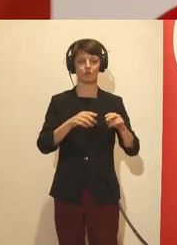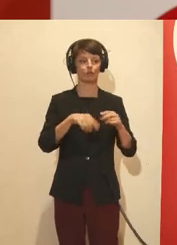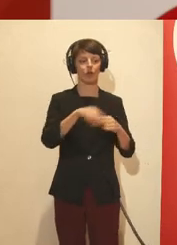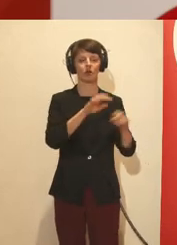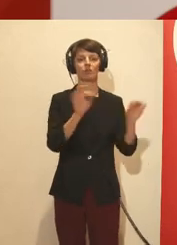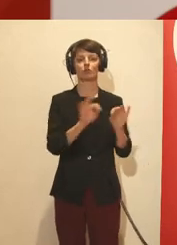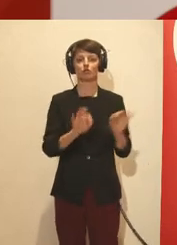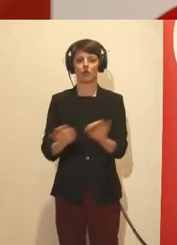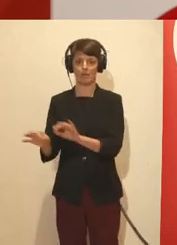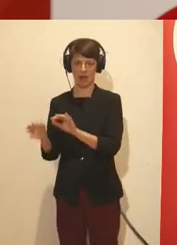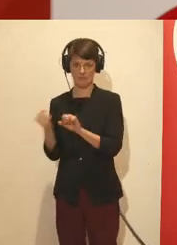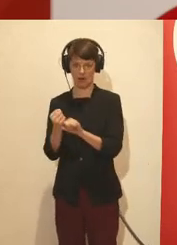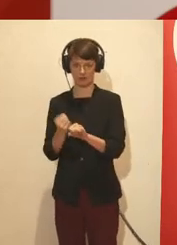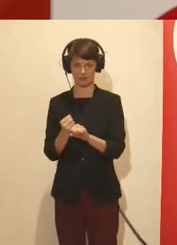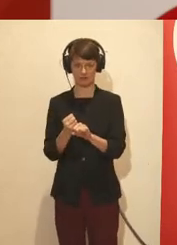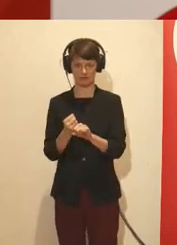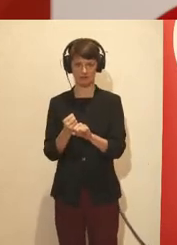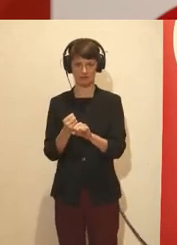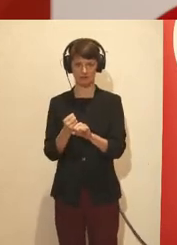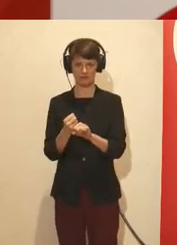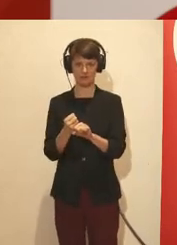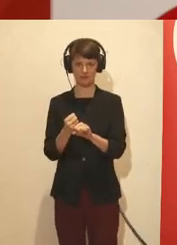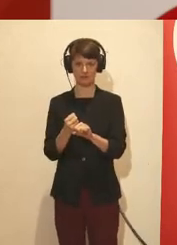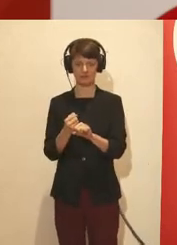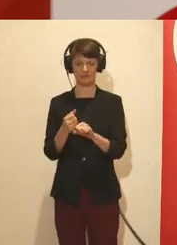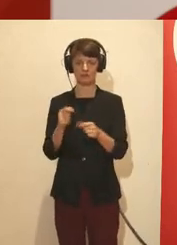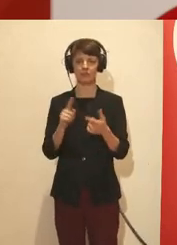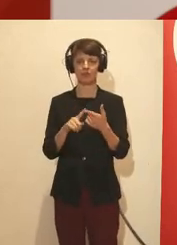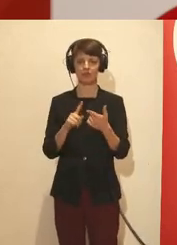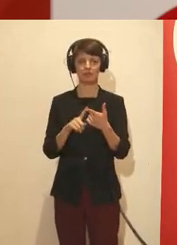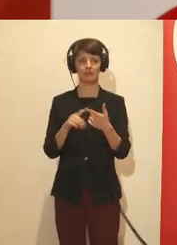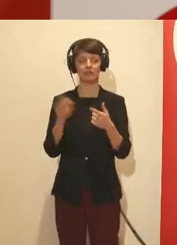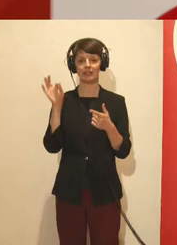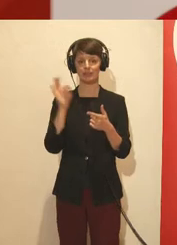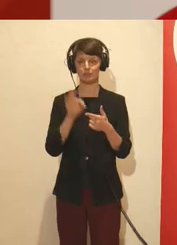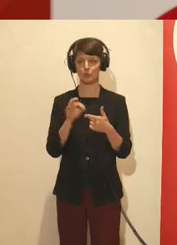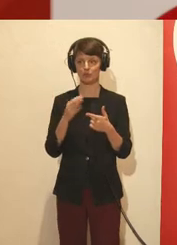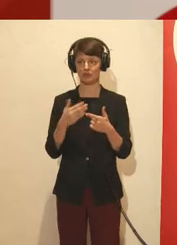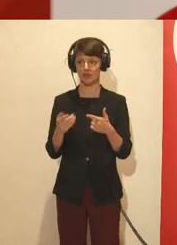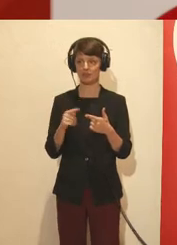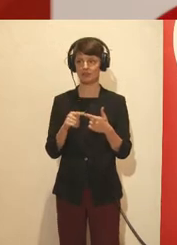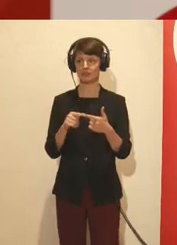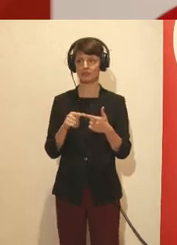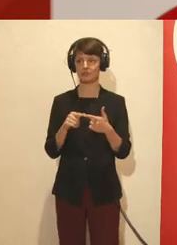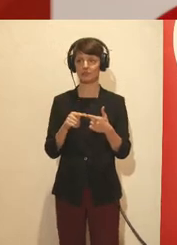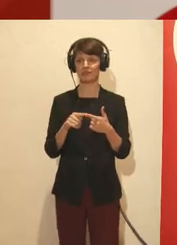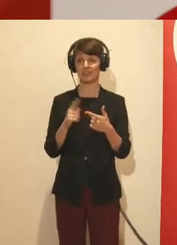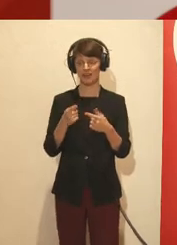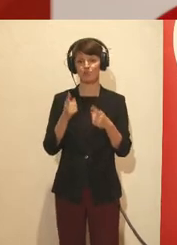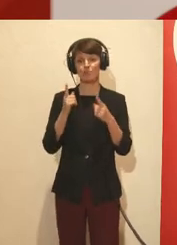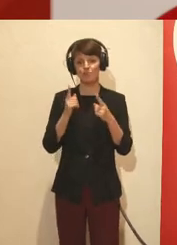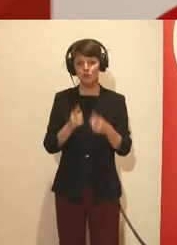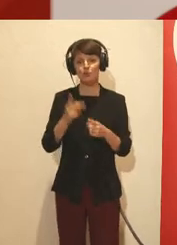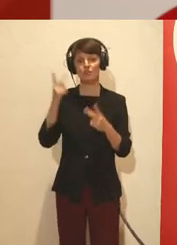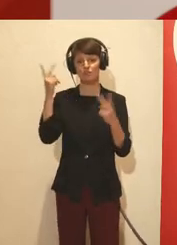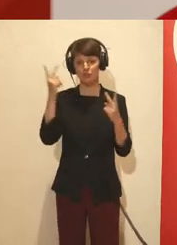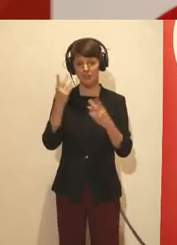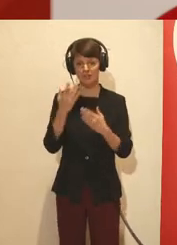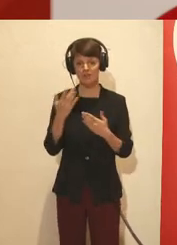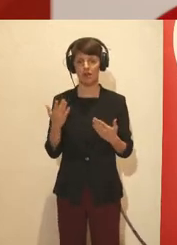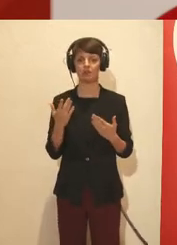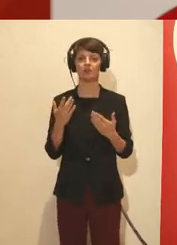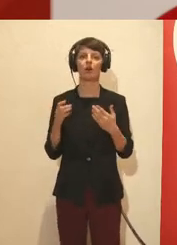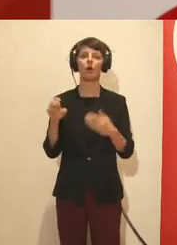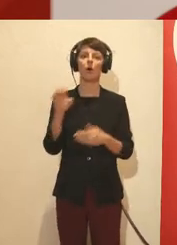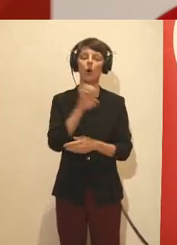das ist glaube ich ganz ganz wichtig das zweite ist wir hätten verstehen müssen dass es ganz wichtig ist